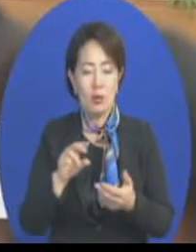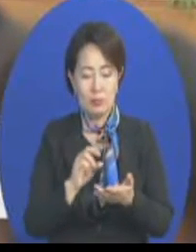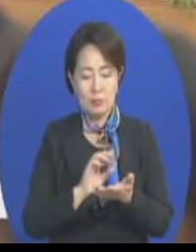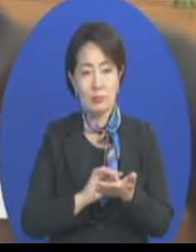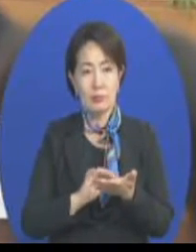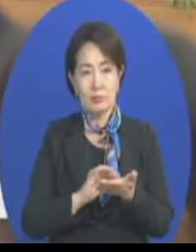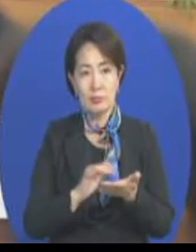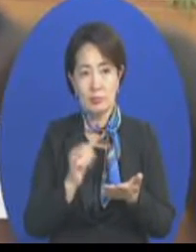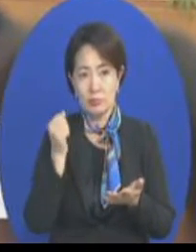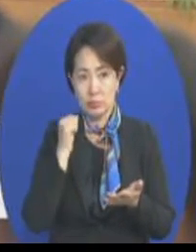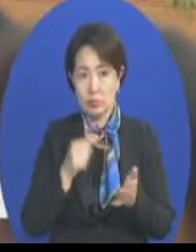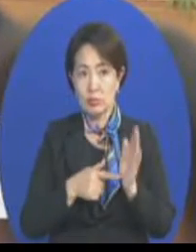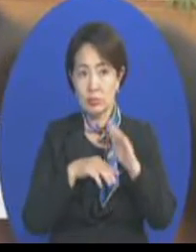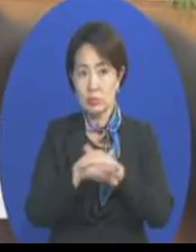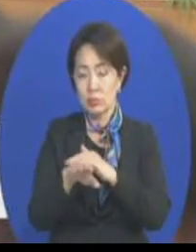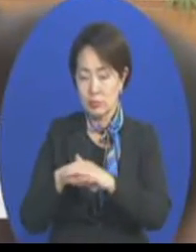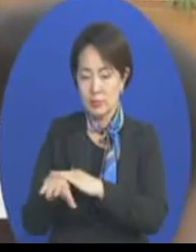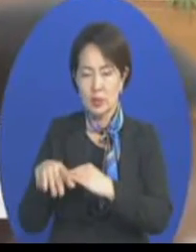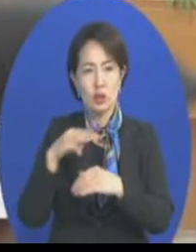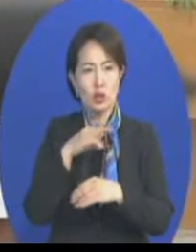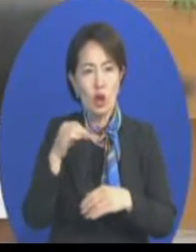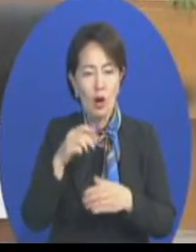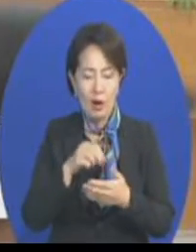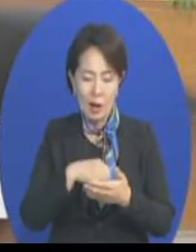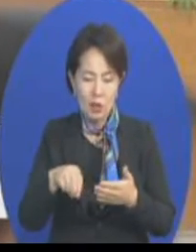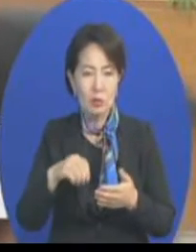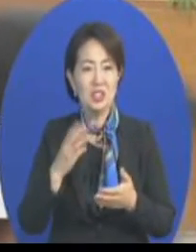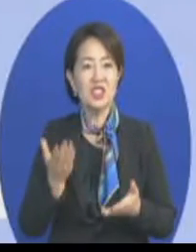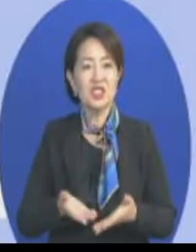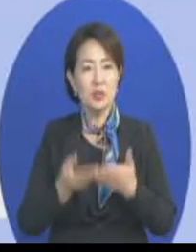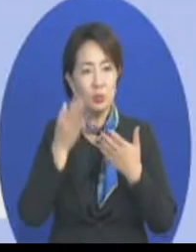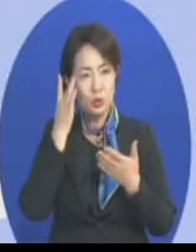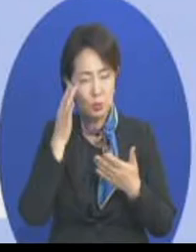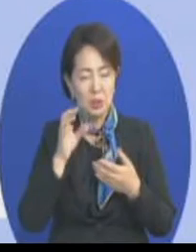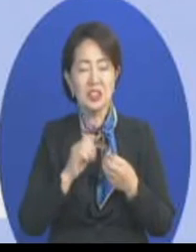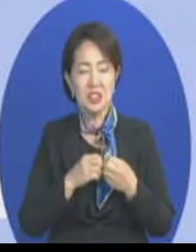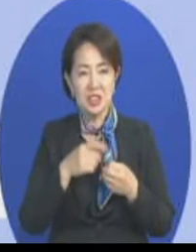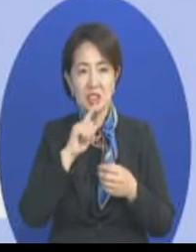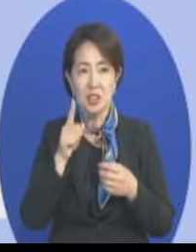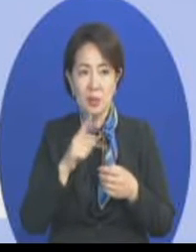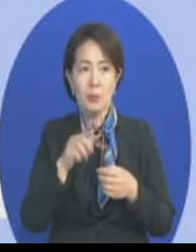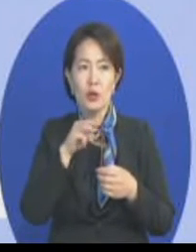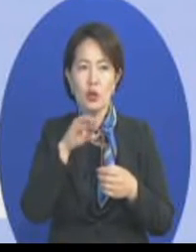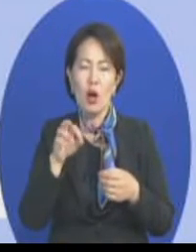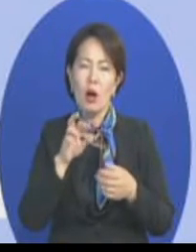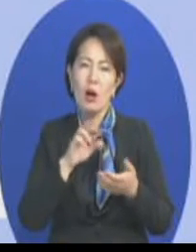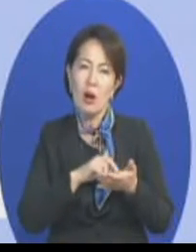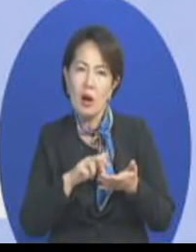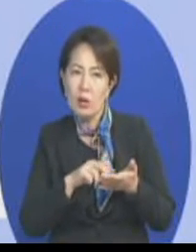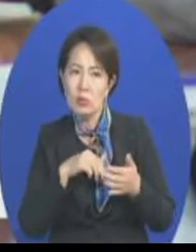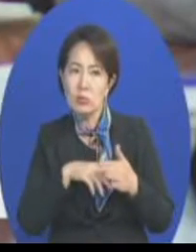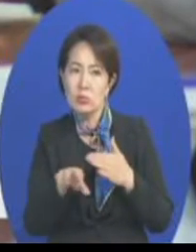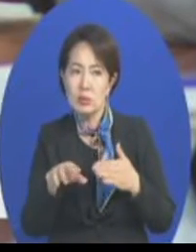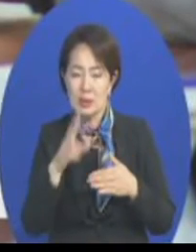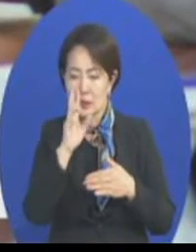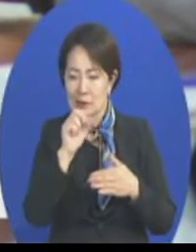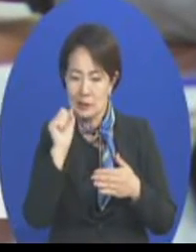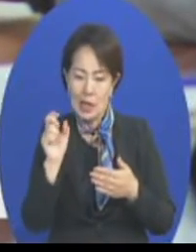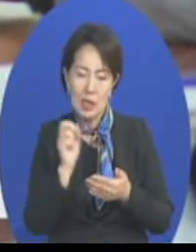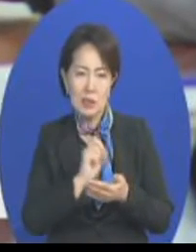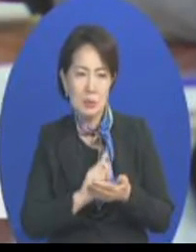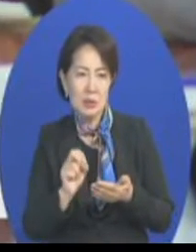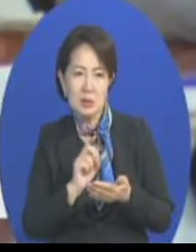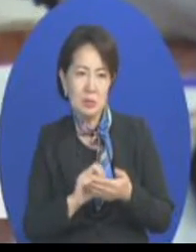байна. Цаашид тоон гарын үсгийн хэрэглээг дэмжих бодлогыг хэрэгжүүлнэ гэсэн чиглэлтэй байна. Тоон гарын үсгийг хэрэгэлснээр цаасан